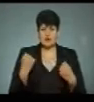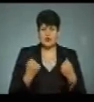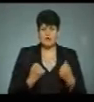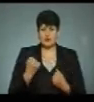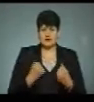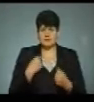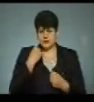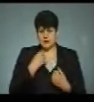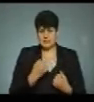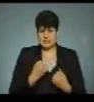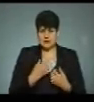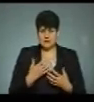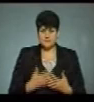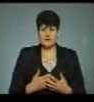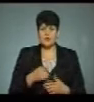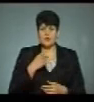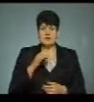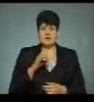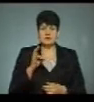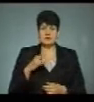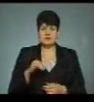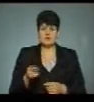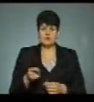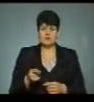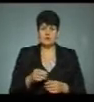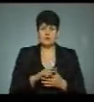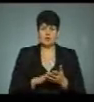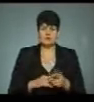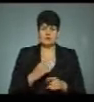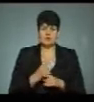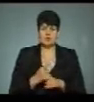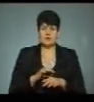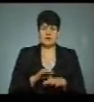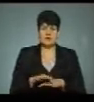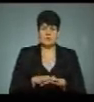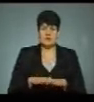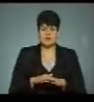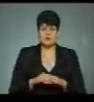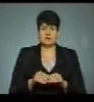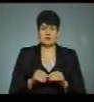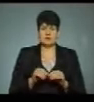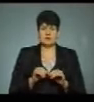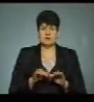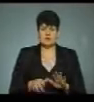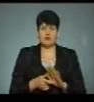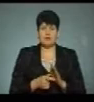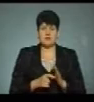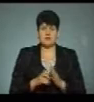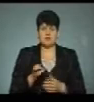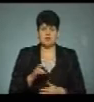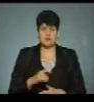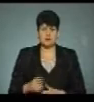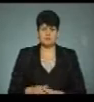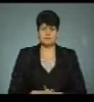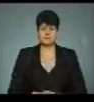захисту. За словами Сергія Надала, в Тернополі продовжили заборону на проведення масових заходів у приміщеннях. Богдана Сарабун, Андрій